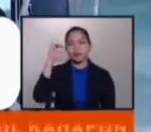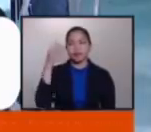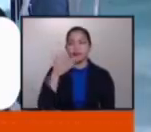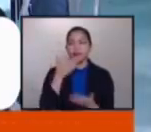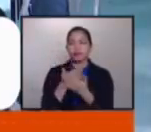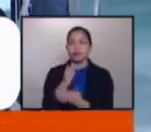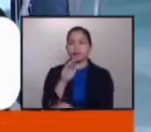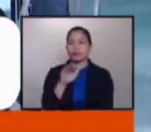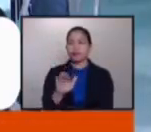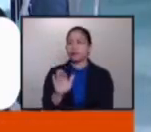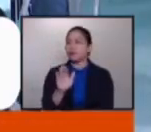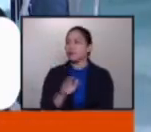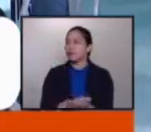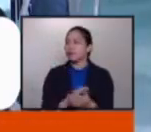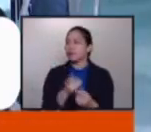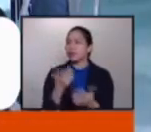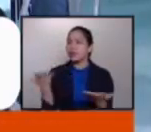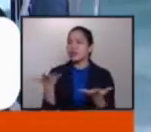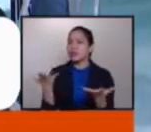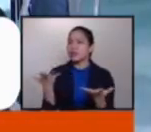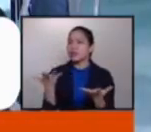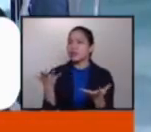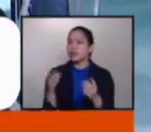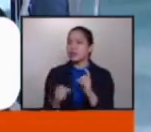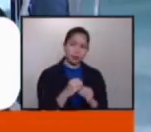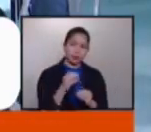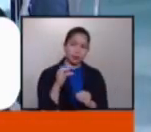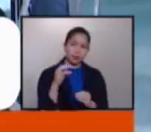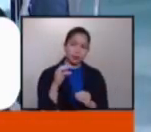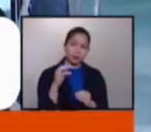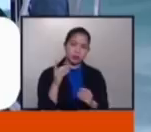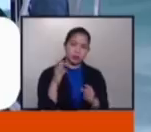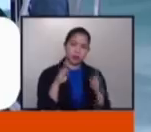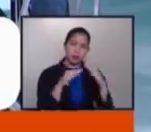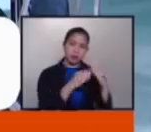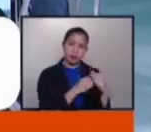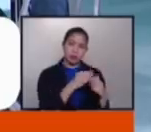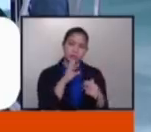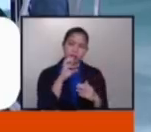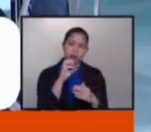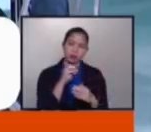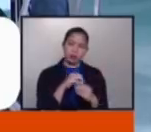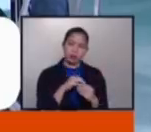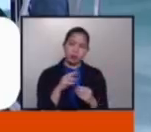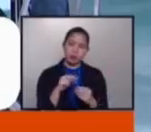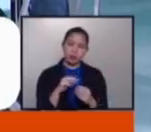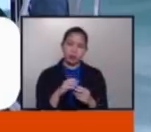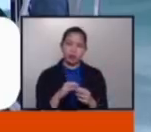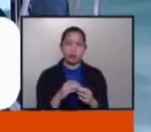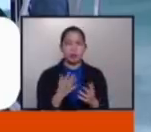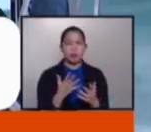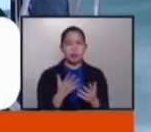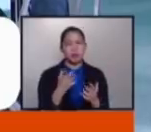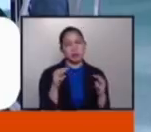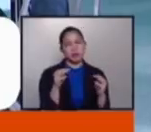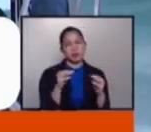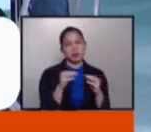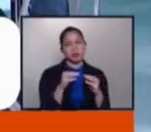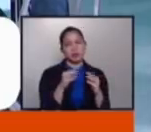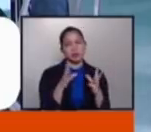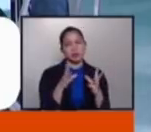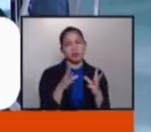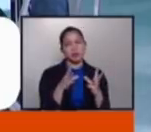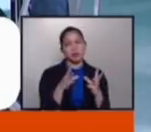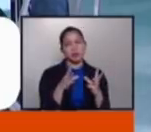tanghali. Magandang tanghali po. Saan po kayo nag-duty, sir? Sa Camille Homes po, sir. Barangay Tamulilin, Ormoc City. Barangay Tamulilin. Yes, ang minimum rate po